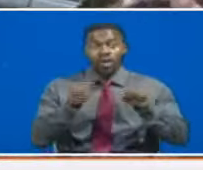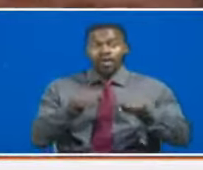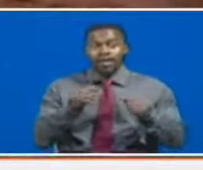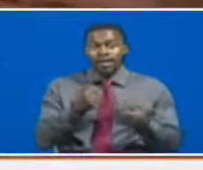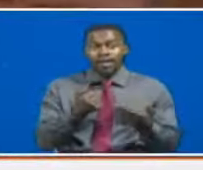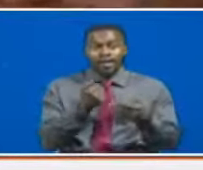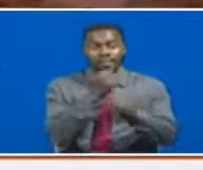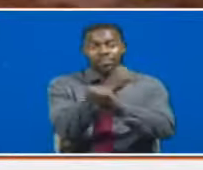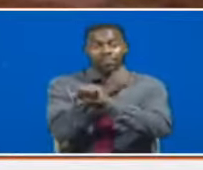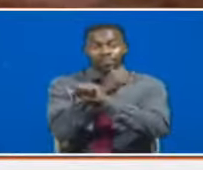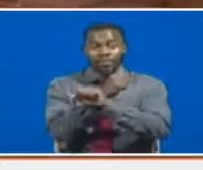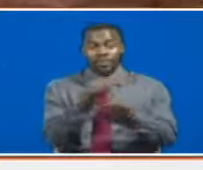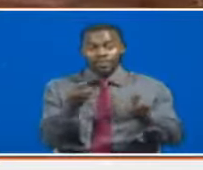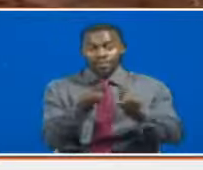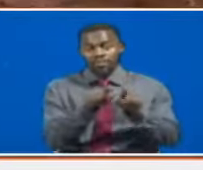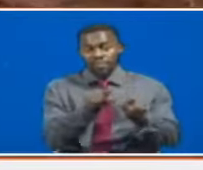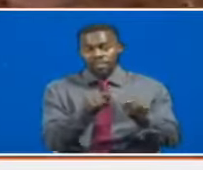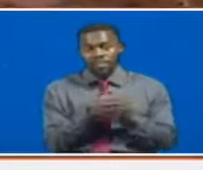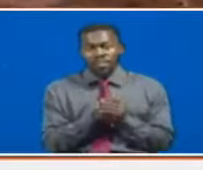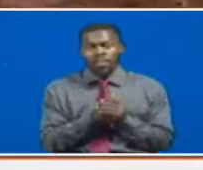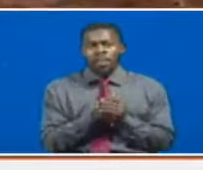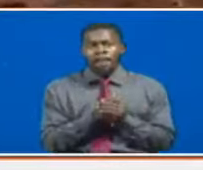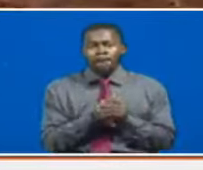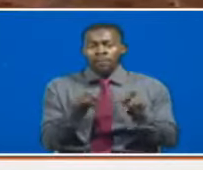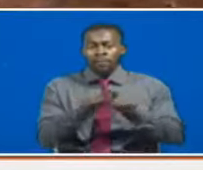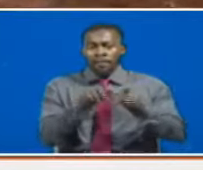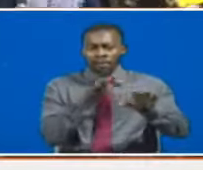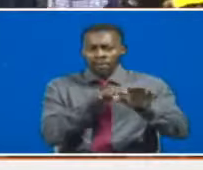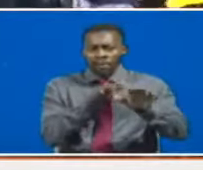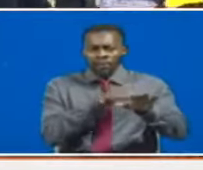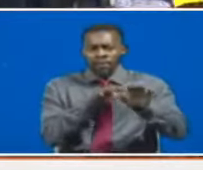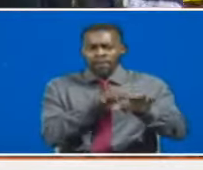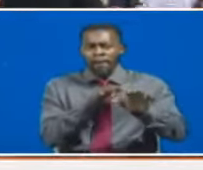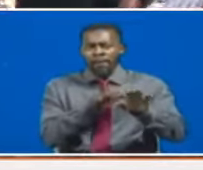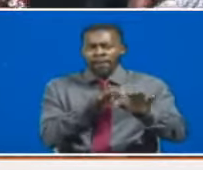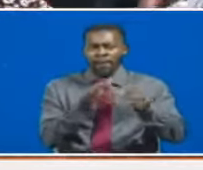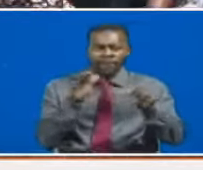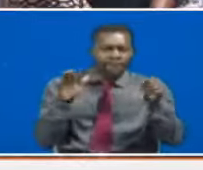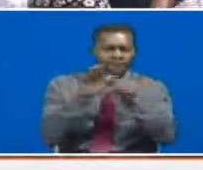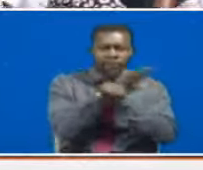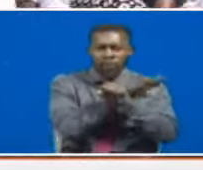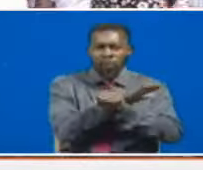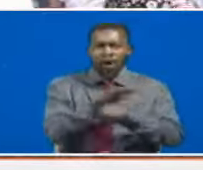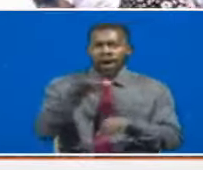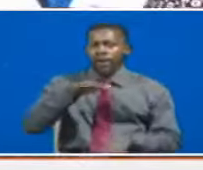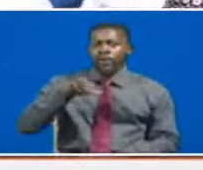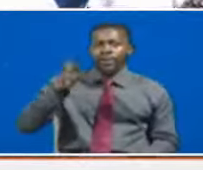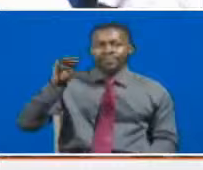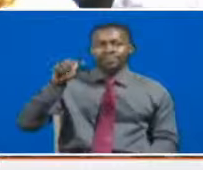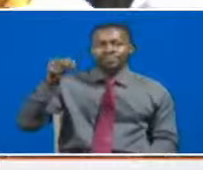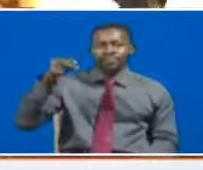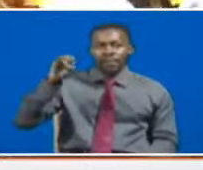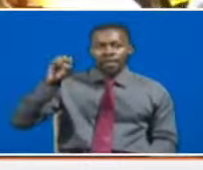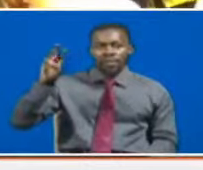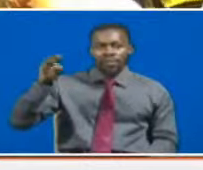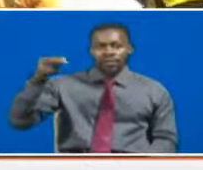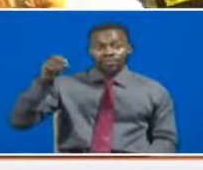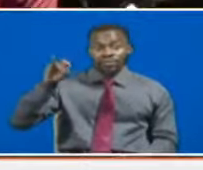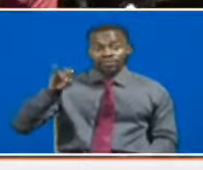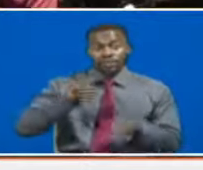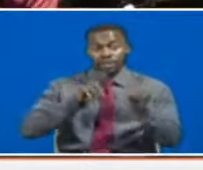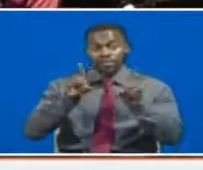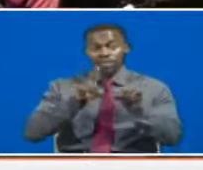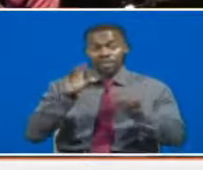maafa kama haya. The tragedy disrupted traffic along various highways passing through Mahiu as Transport Cabinet Secretary